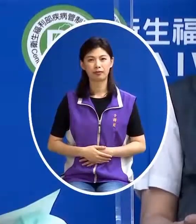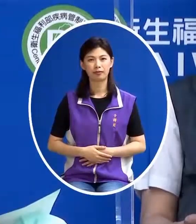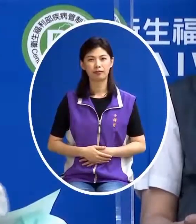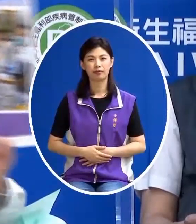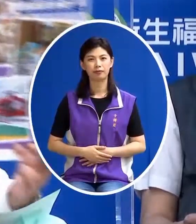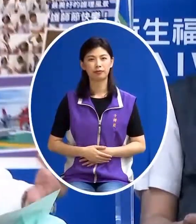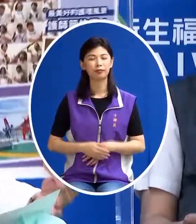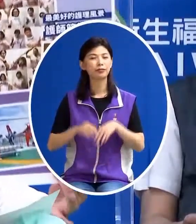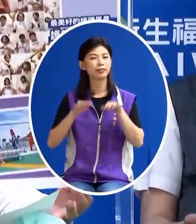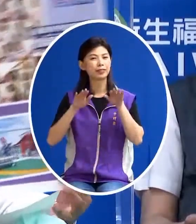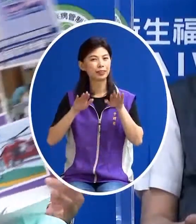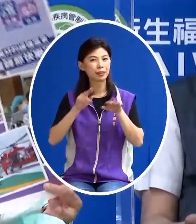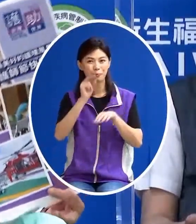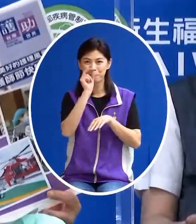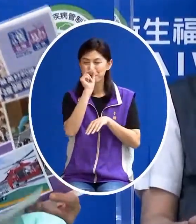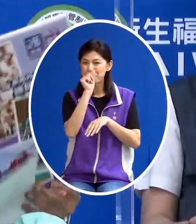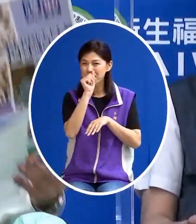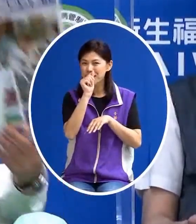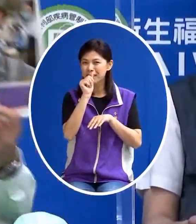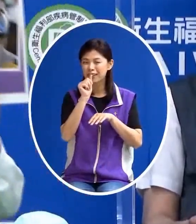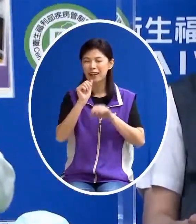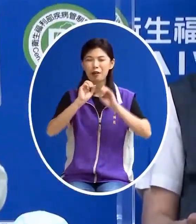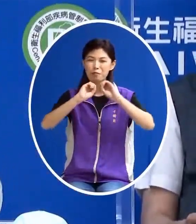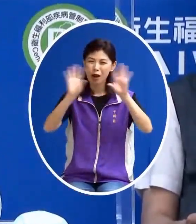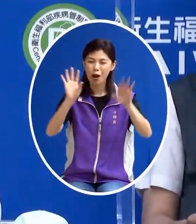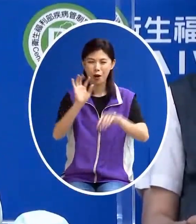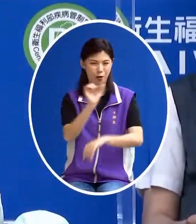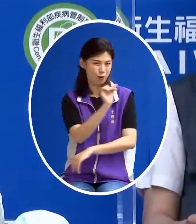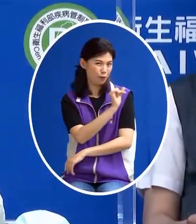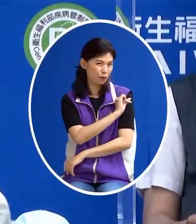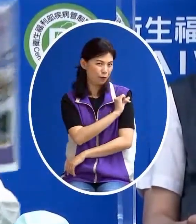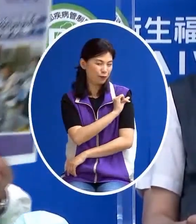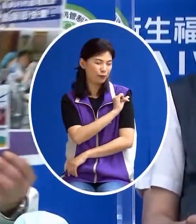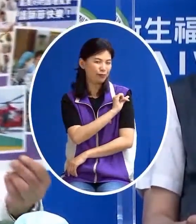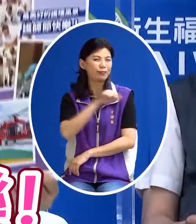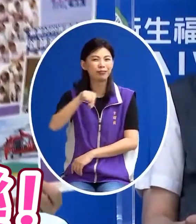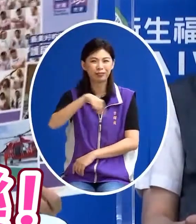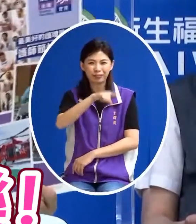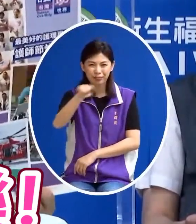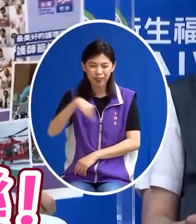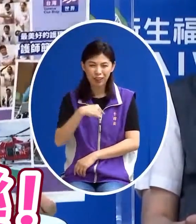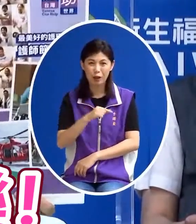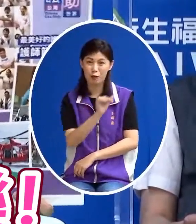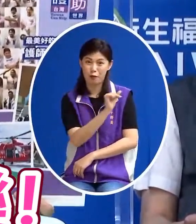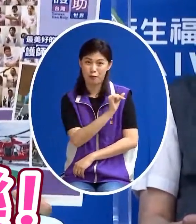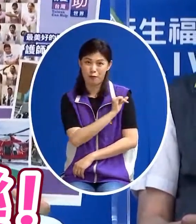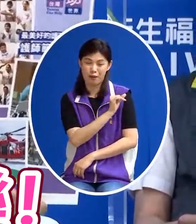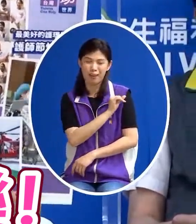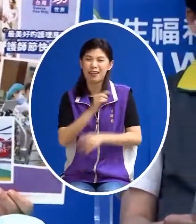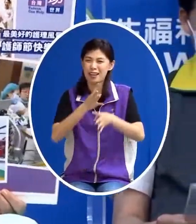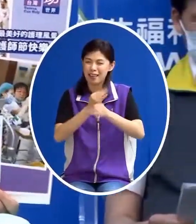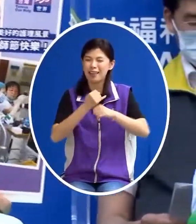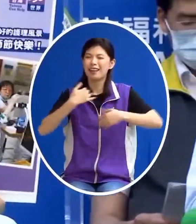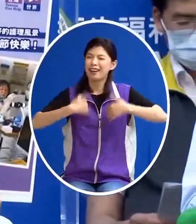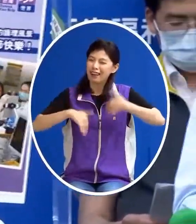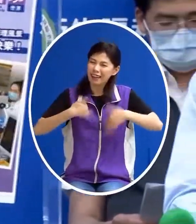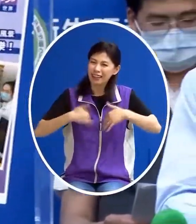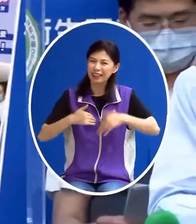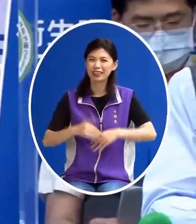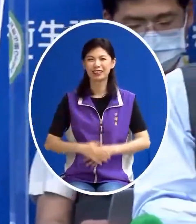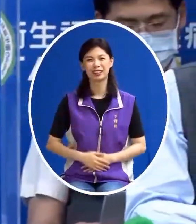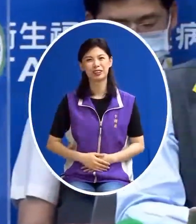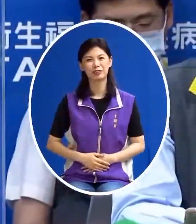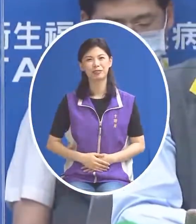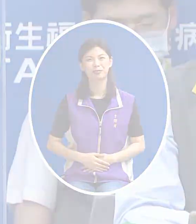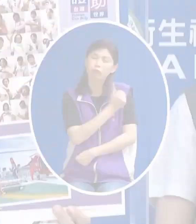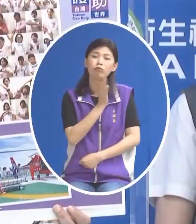今天也要特别的跟我们的护理师们，哈，道一声哈，护师节快乐，哈，在这个特别的